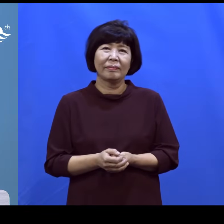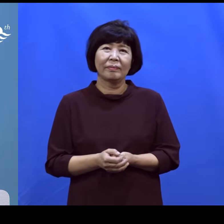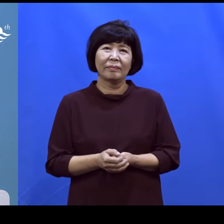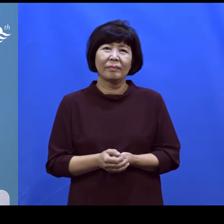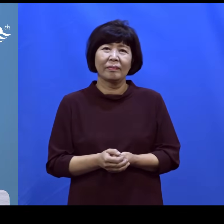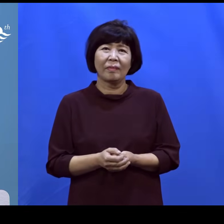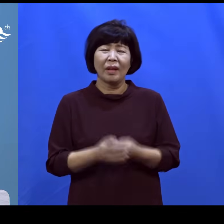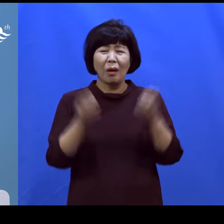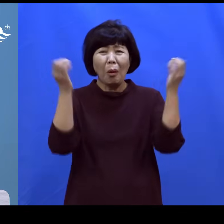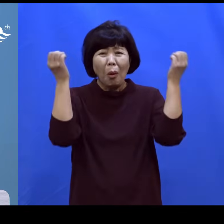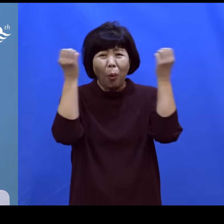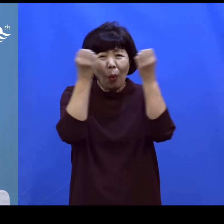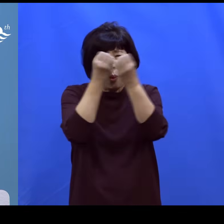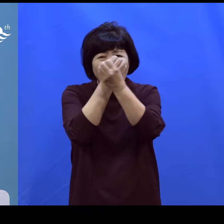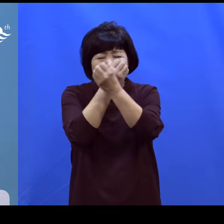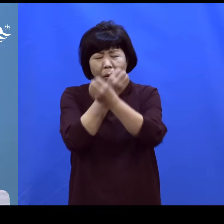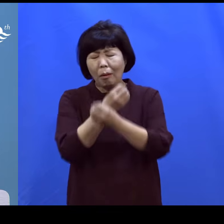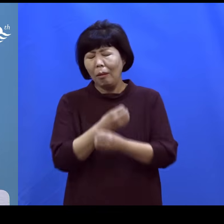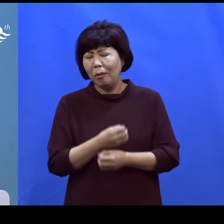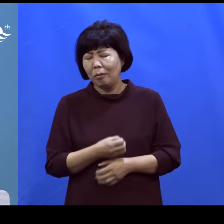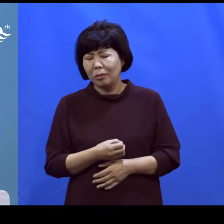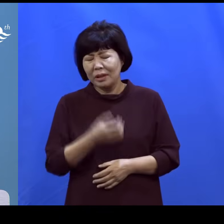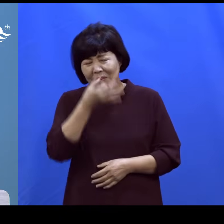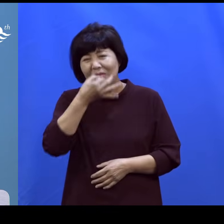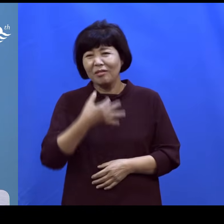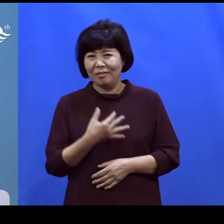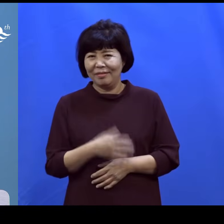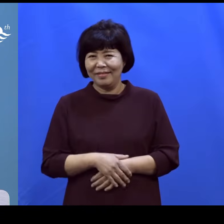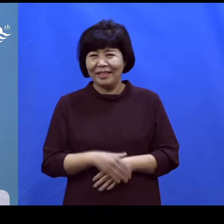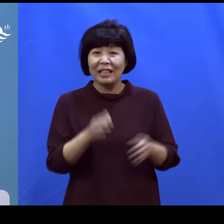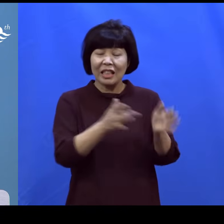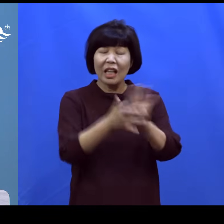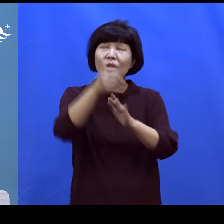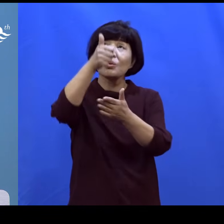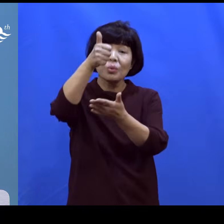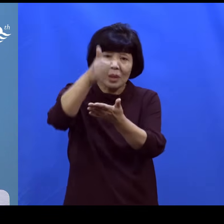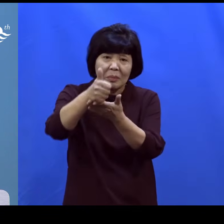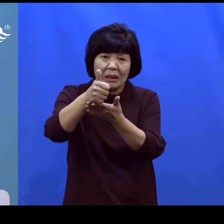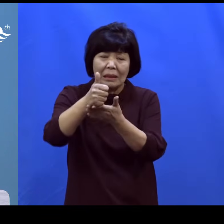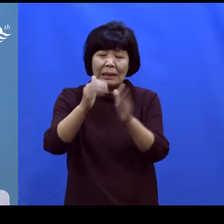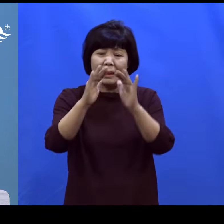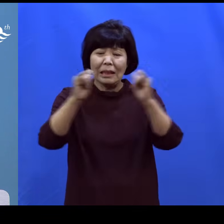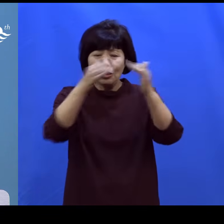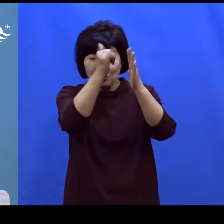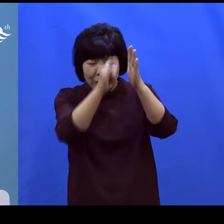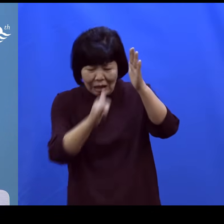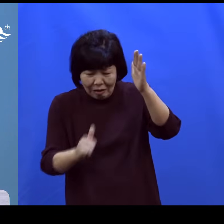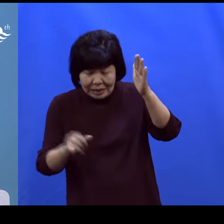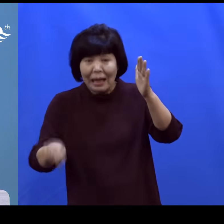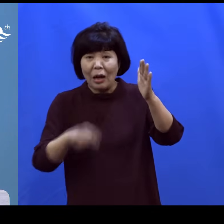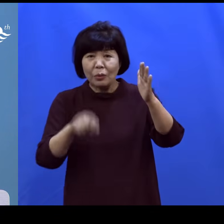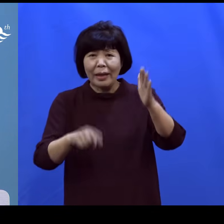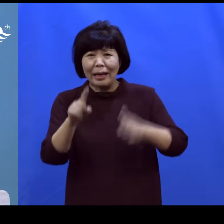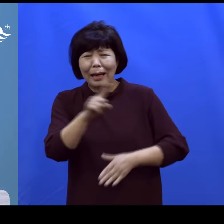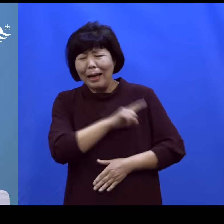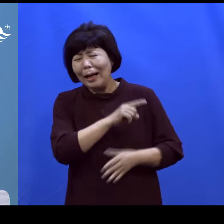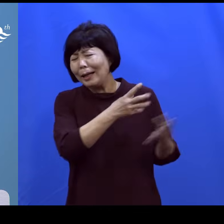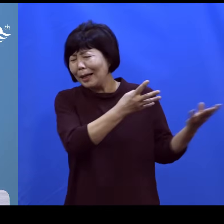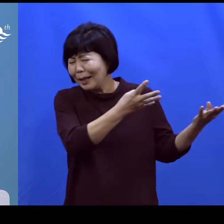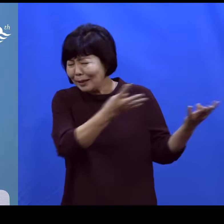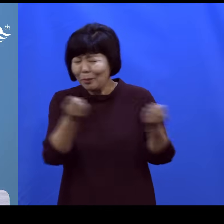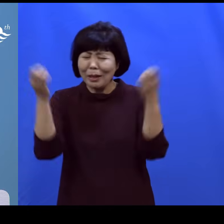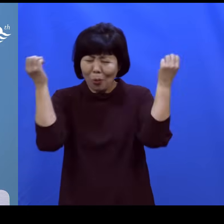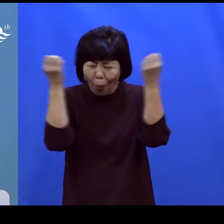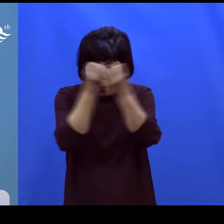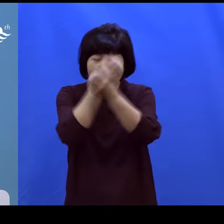이 오해를 받는다는 게 참 어려운 일인데, 예수님은 인류 역사에 가장 많은 오해를 받은 분이 있다면